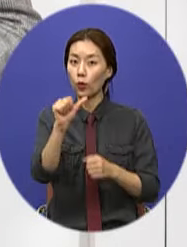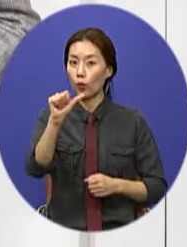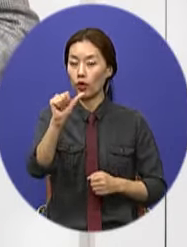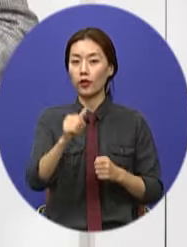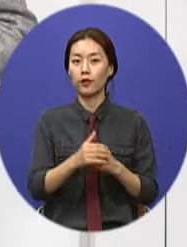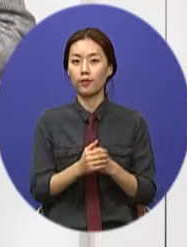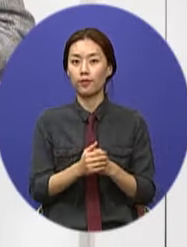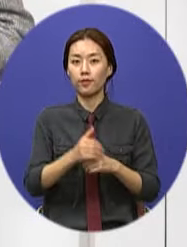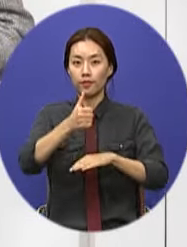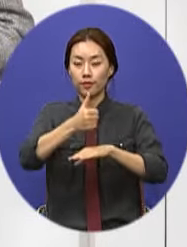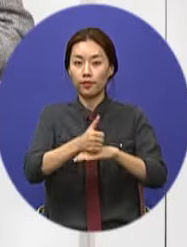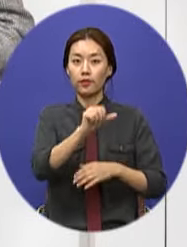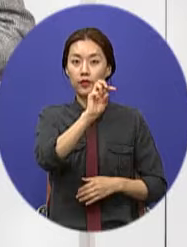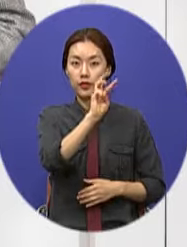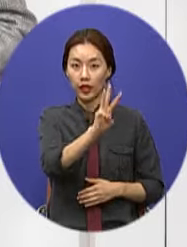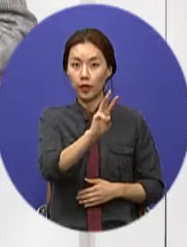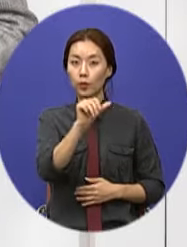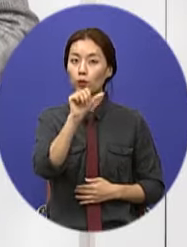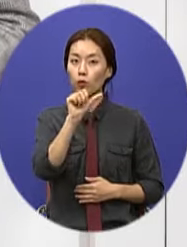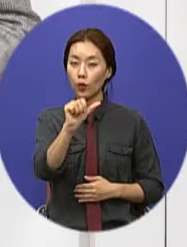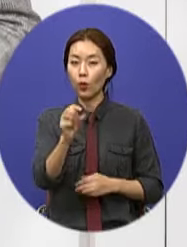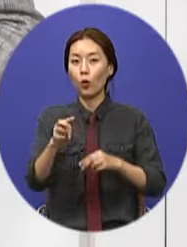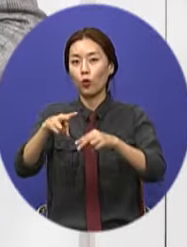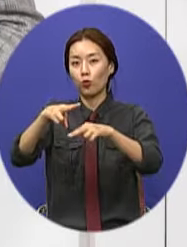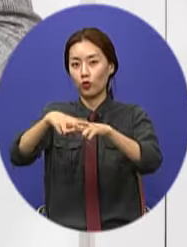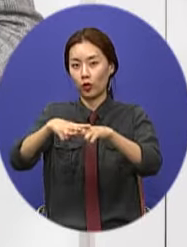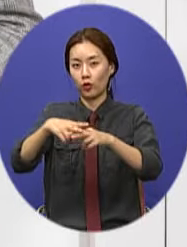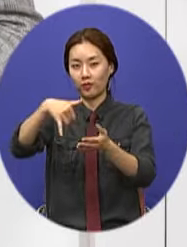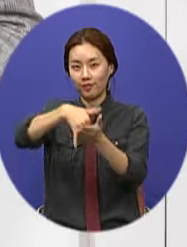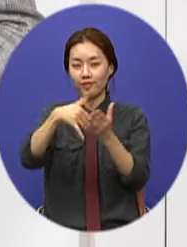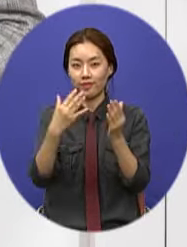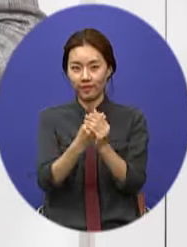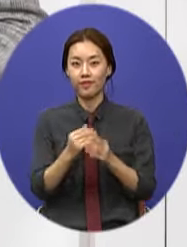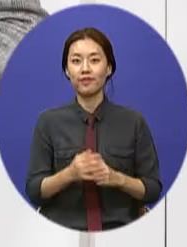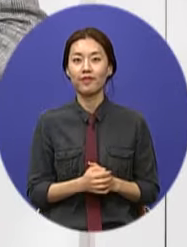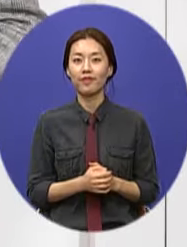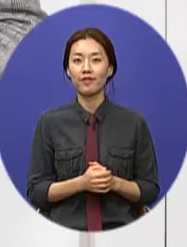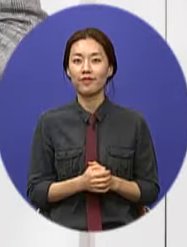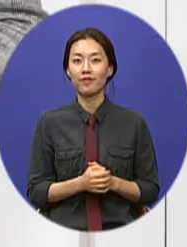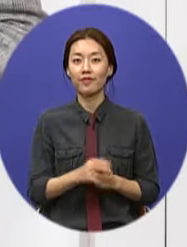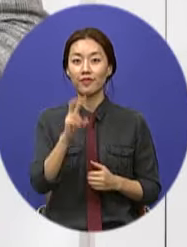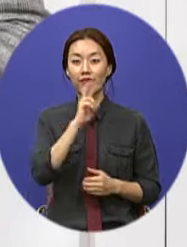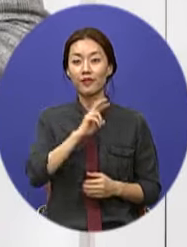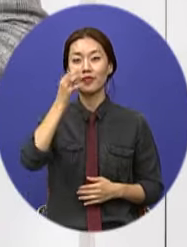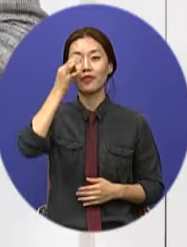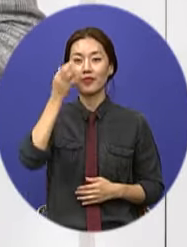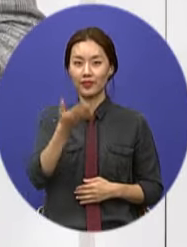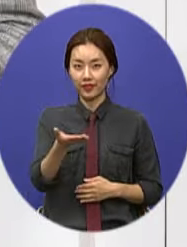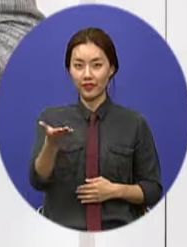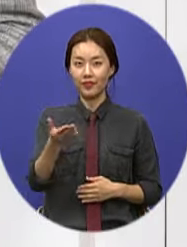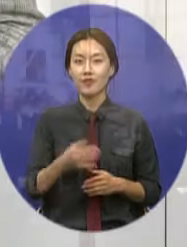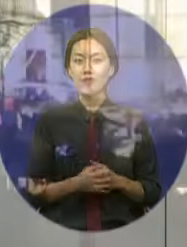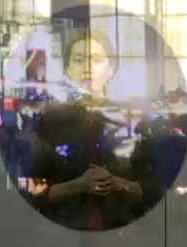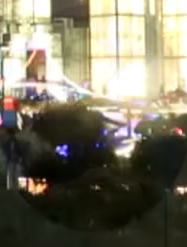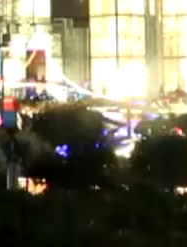5번. 네, 그래서 3번 누르고 5번 누르고 우물정자를 눌러주시면 되겠습니다. 그렇죠. 자, 음악